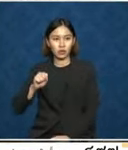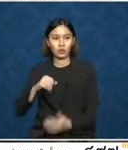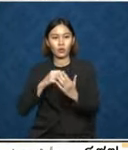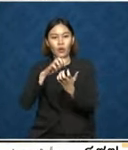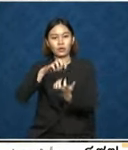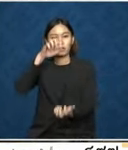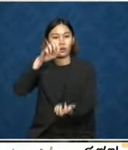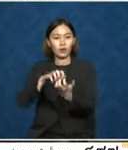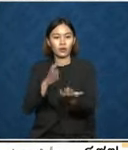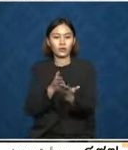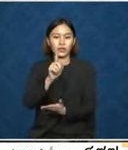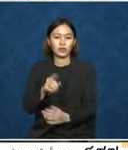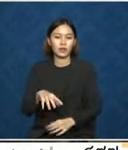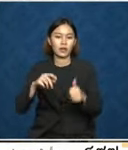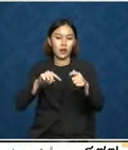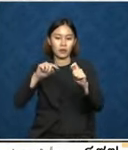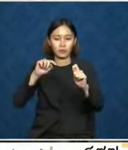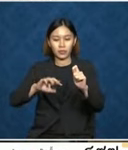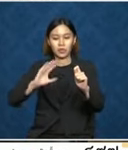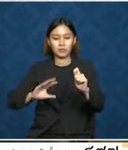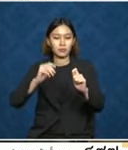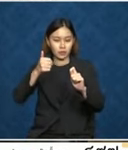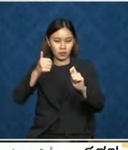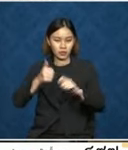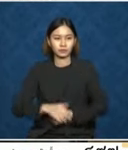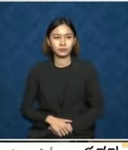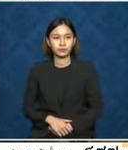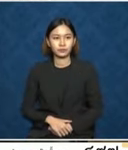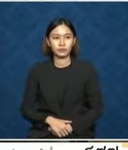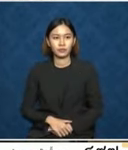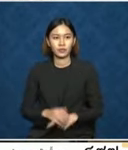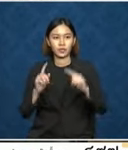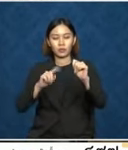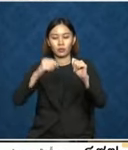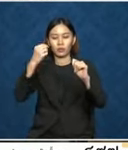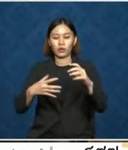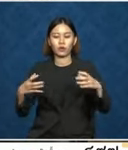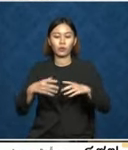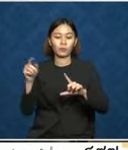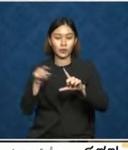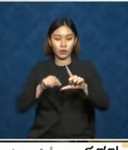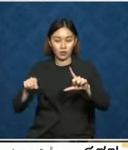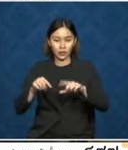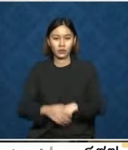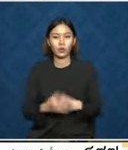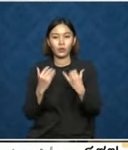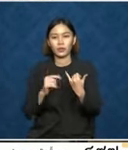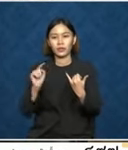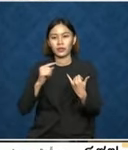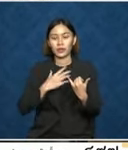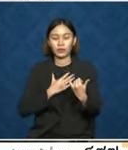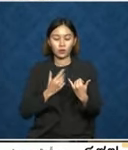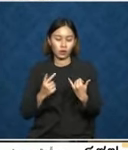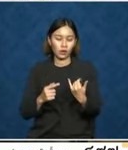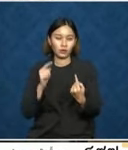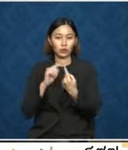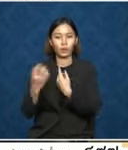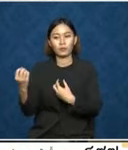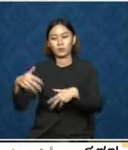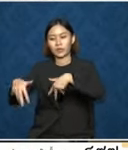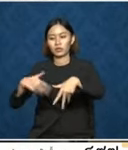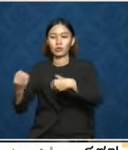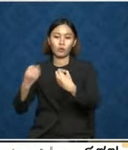สมุทรปราการเขต 1อำเภอเมืองตำบลททยบ้านปากน้ำบางเมืองบางโปรงบางด้วนพรรคก้าวไกลค่ะในวันนี้ดิฉันจะขอนำข้อร้องเรียน